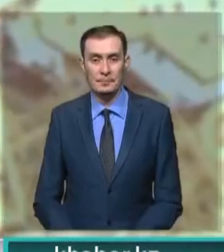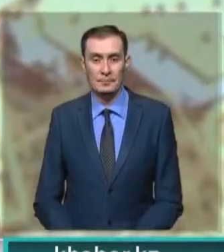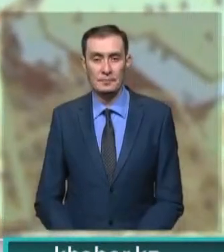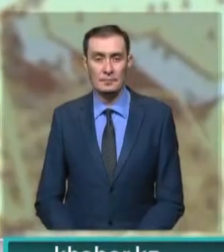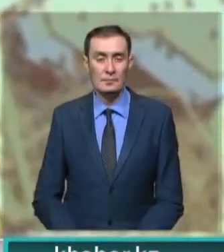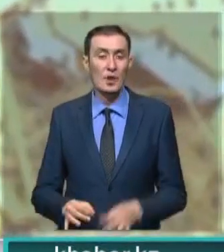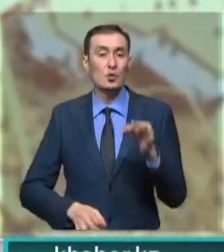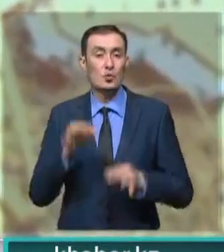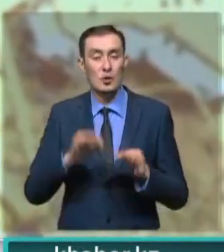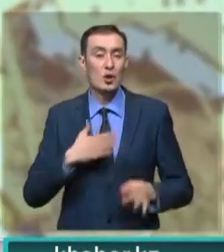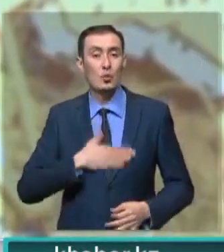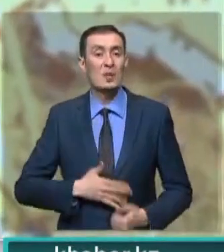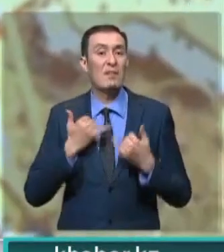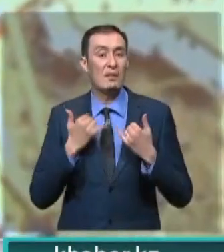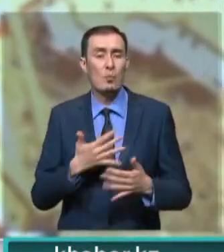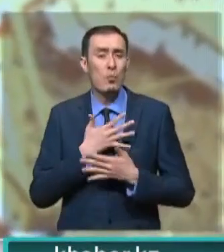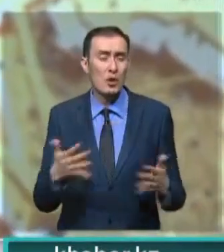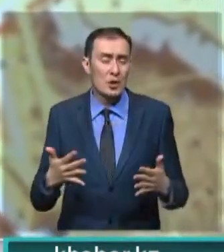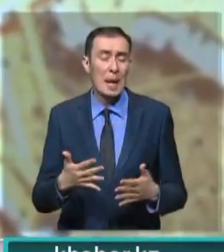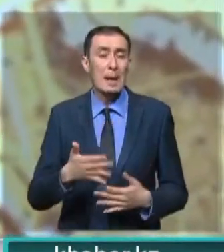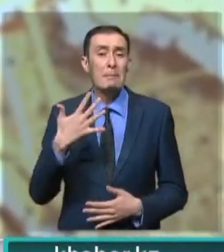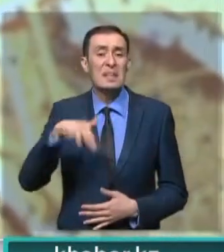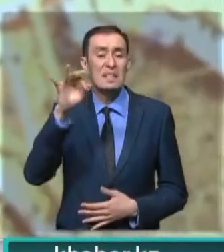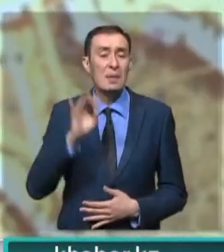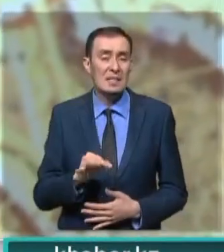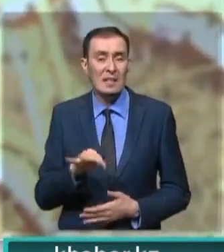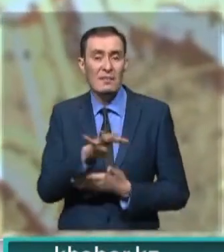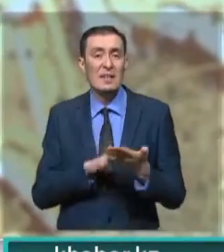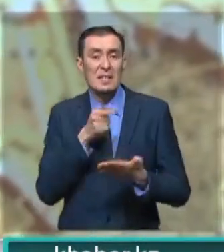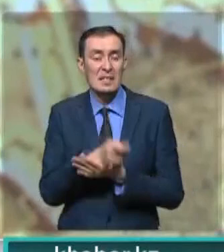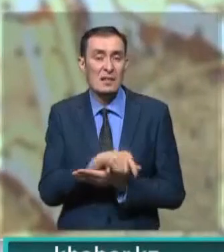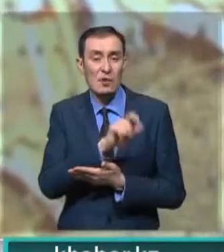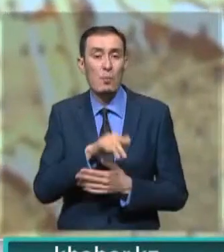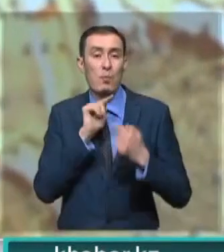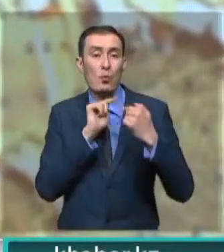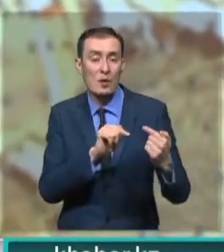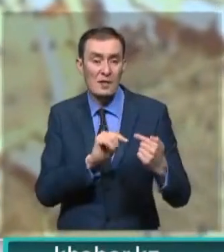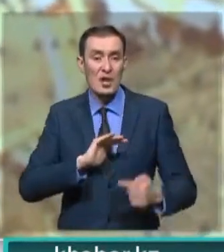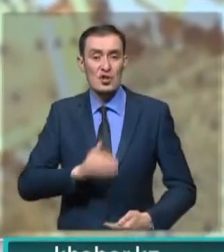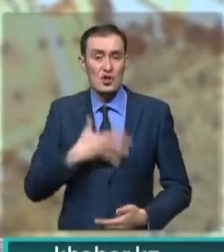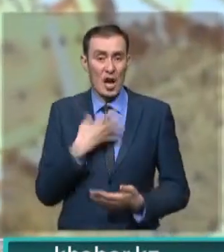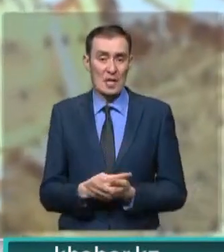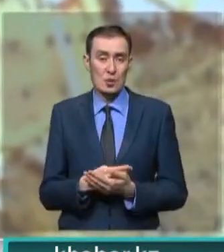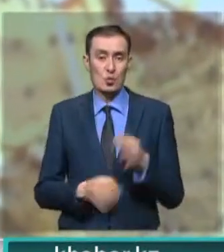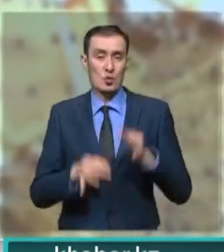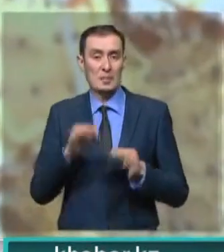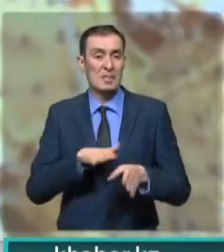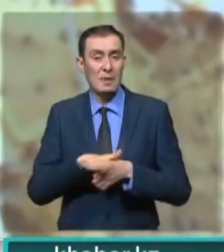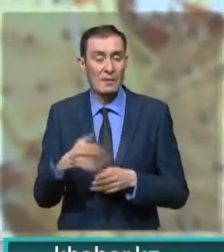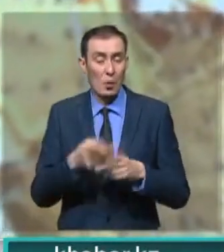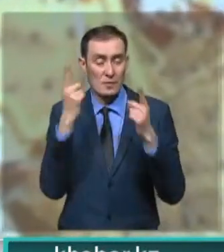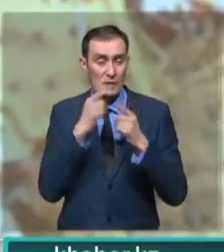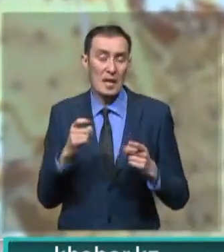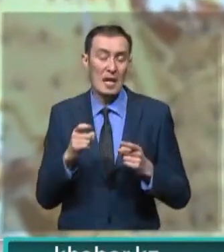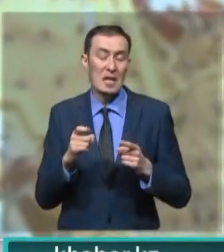суды удовлетворяют больше половины исков казахстанцев против частных судебных исполнителей такие цифры озвучили на